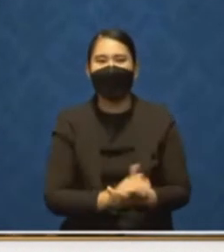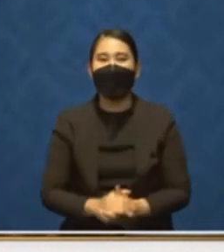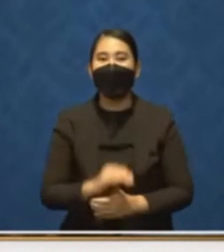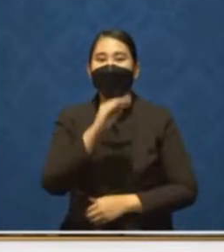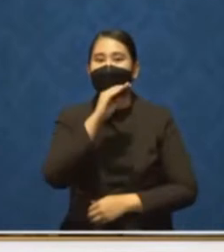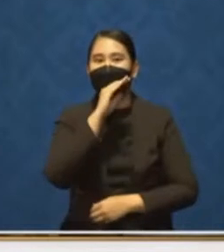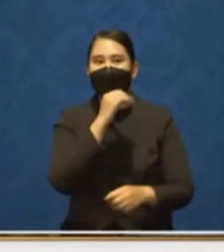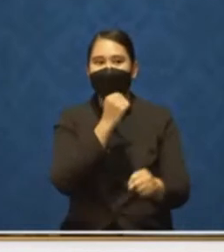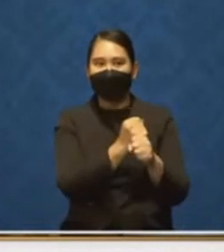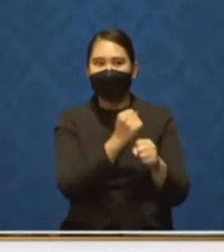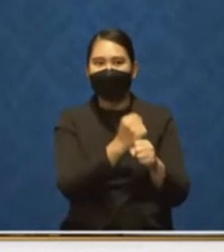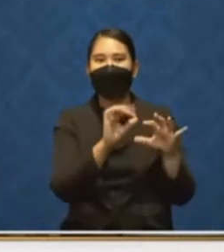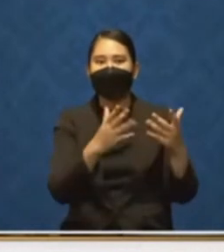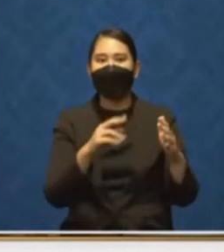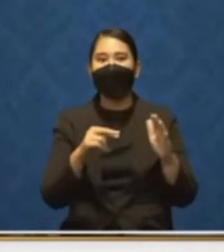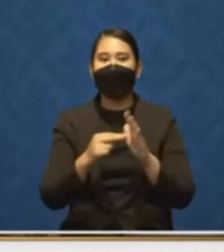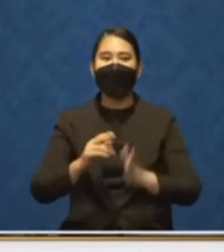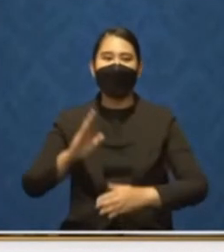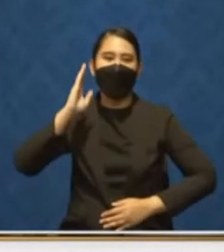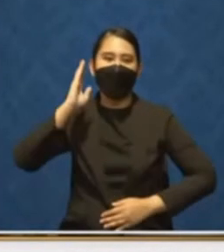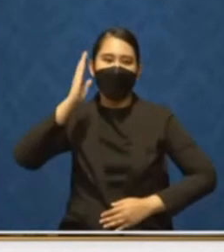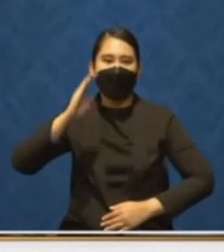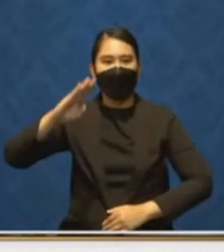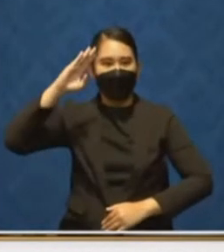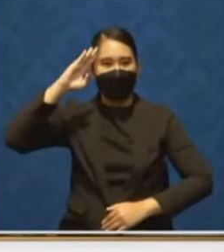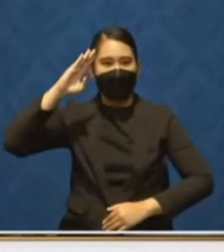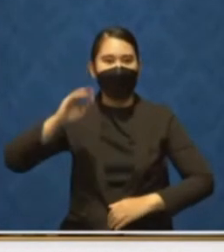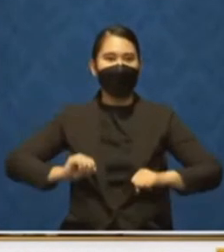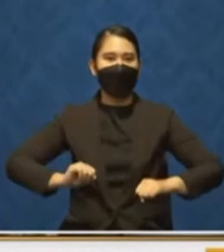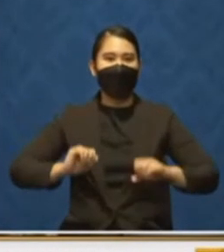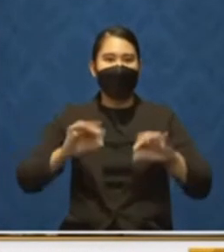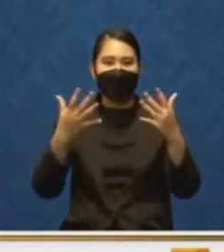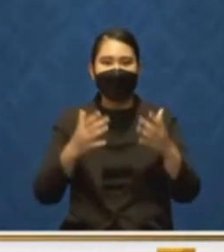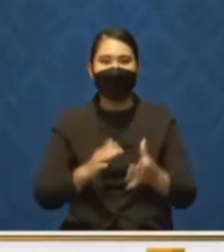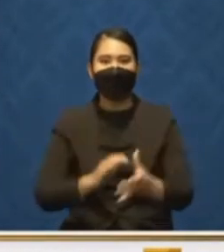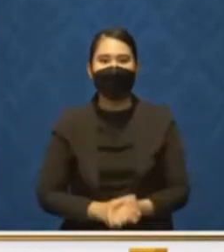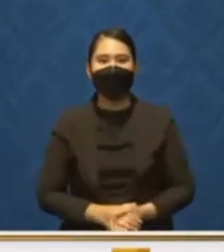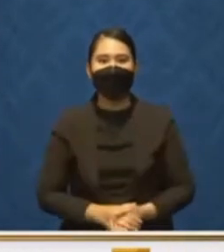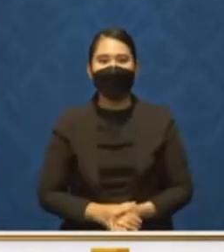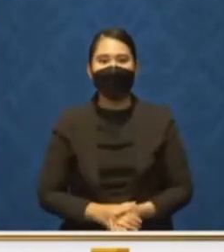ถือว่าท่านไม่ใช่สุภาพบุรุษชายชาติทหารของพระคุณครับ